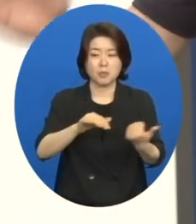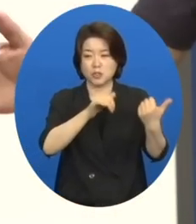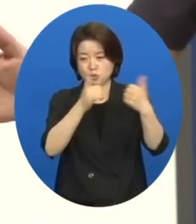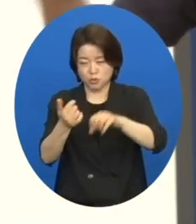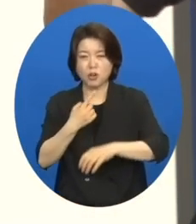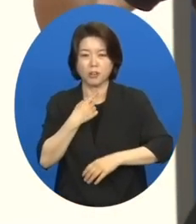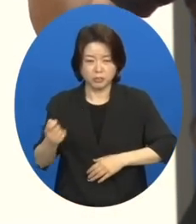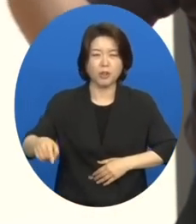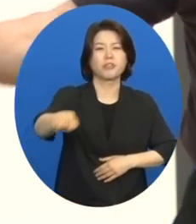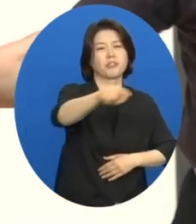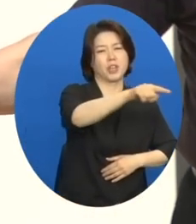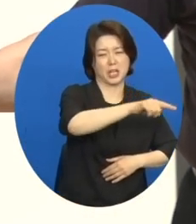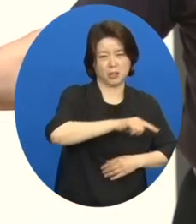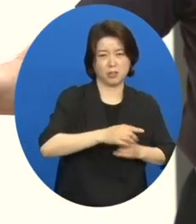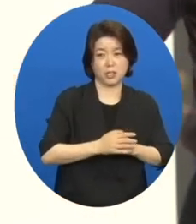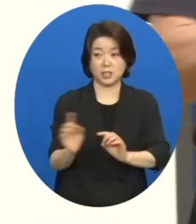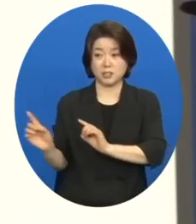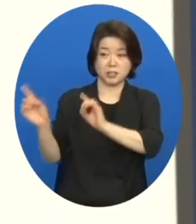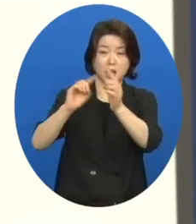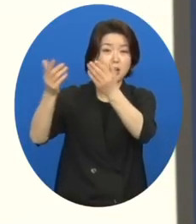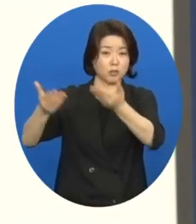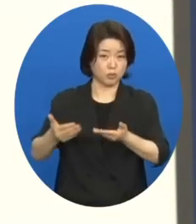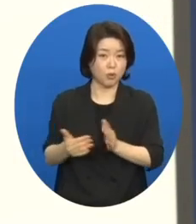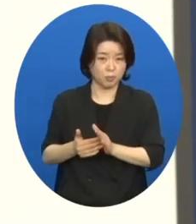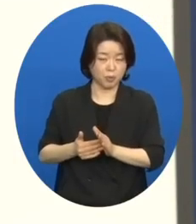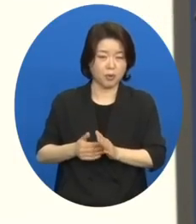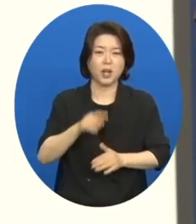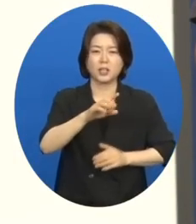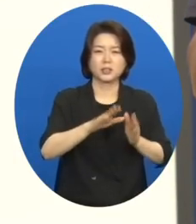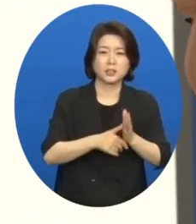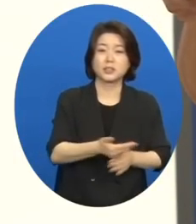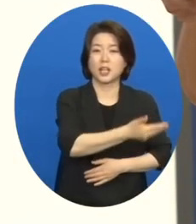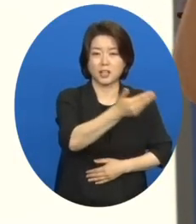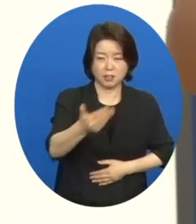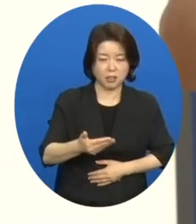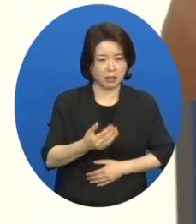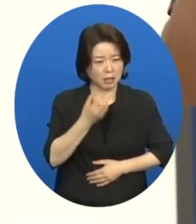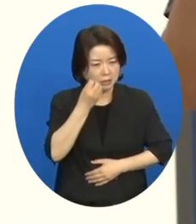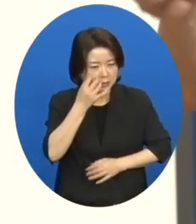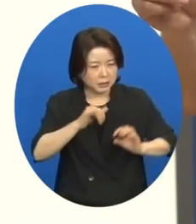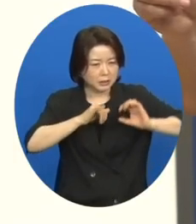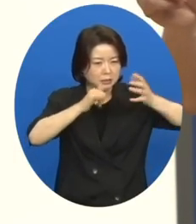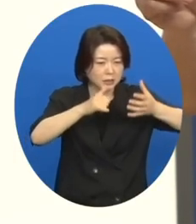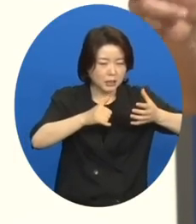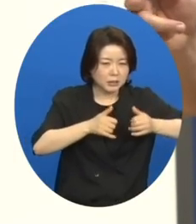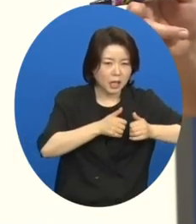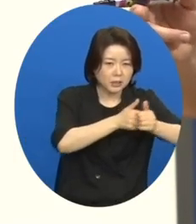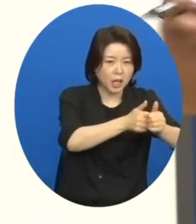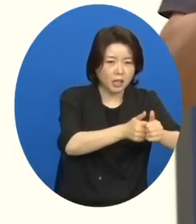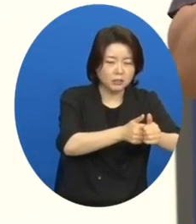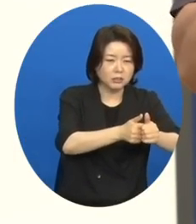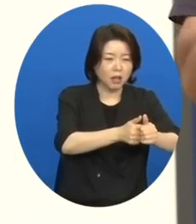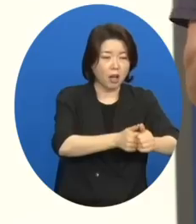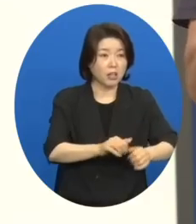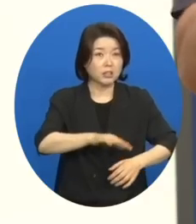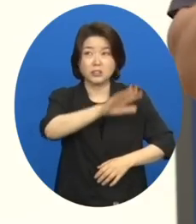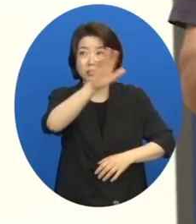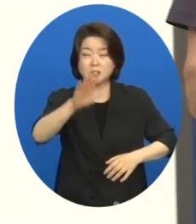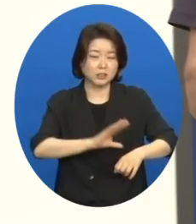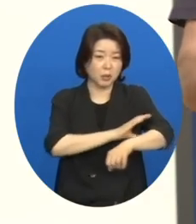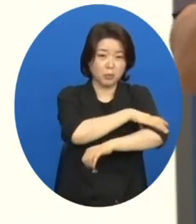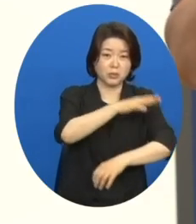죽었던 너희를 살리셨도다. 그때 너희가 이 세상 풍조를 따르고 공중의 권세 잡은 자를 따랐으니 곧